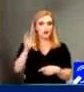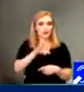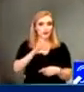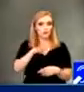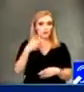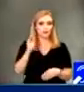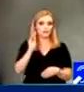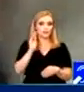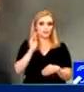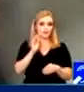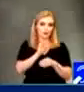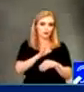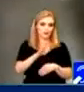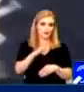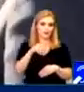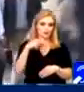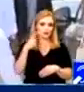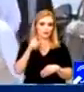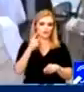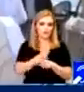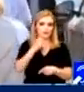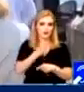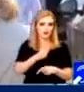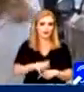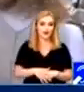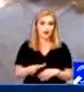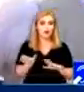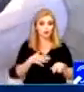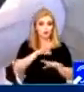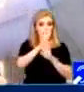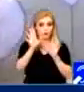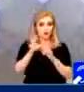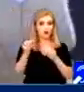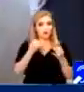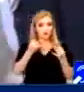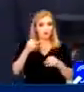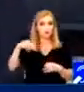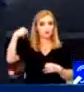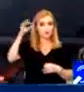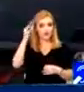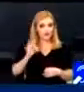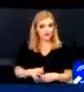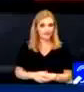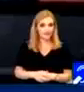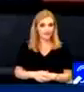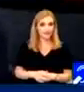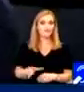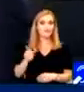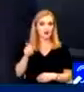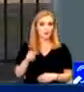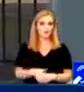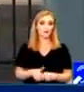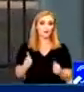de minute a stat Vladimir Putin în Austria, înainte de convorbirile cu Angela Merkel, cancelarul Germaniei. Întâlnirea de la castelul Miseberg,